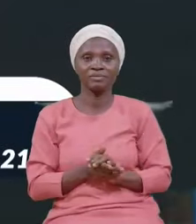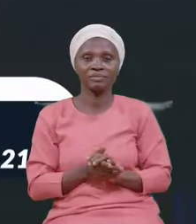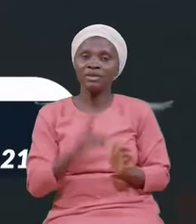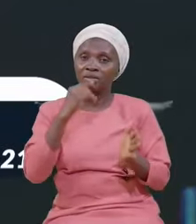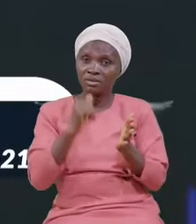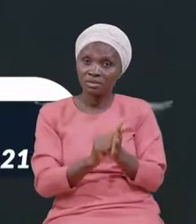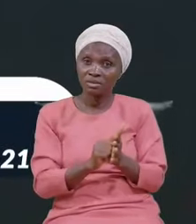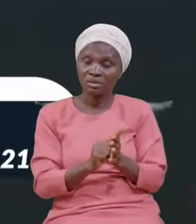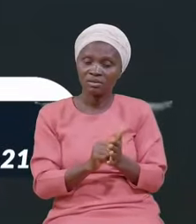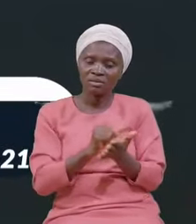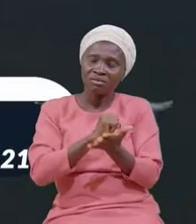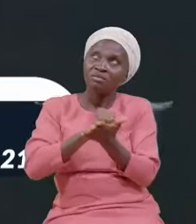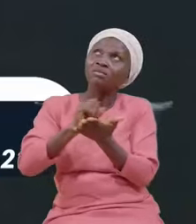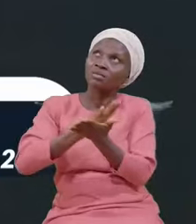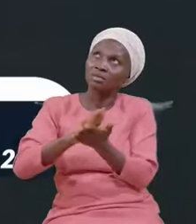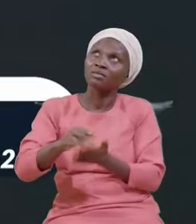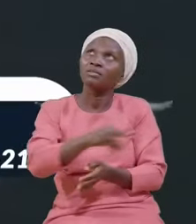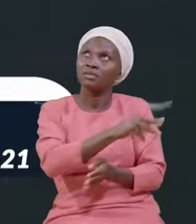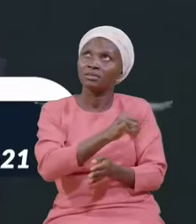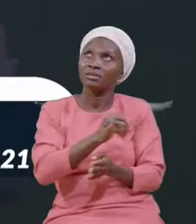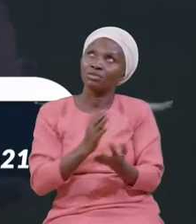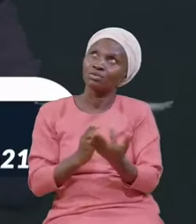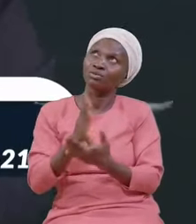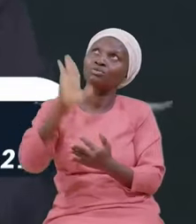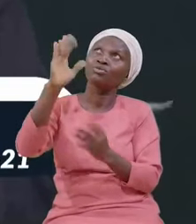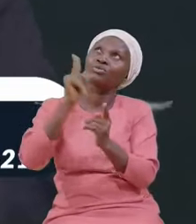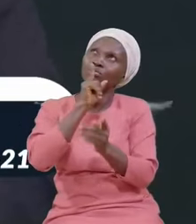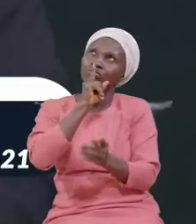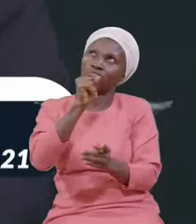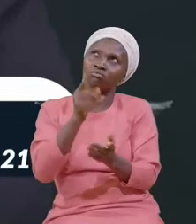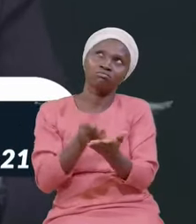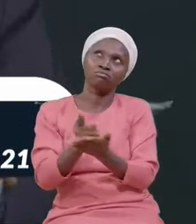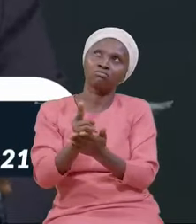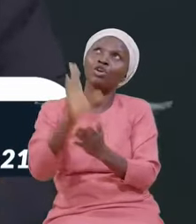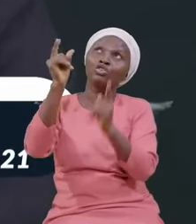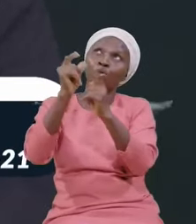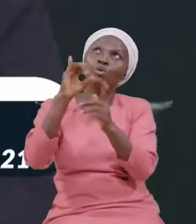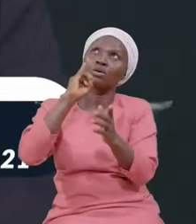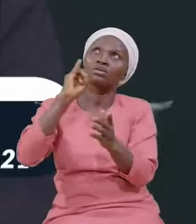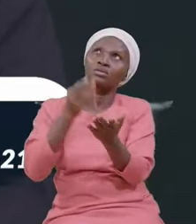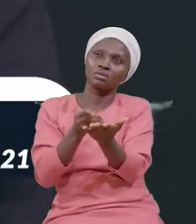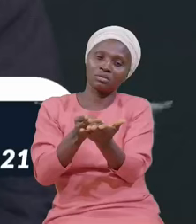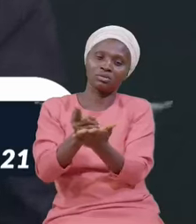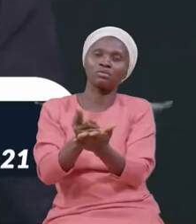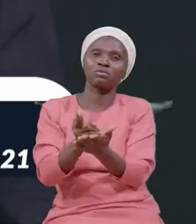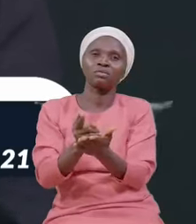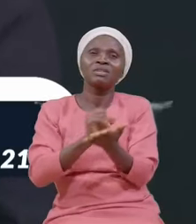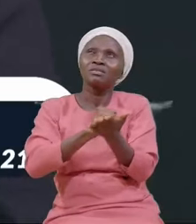Sanctifie-les par ta vérité. Ta parole est la vérité.